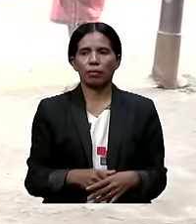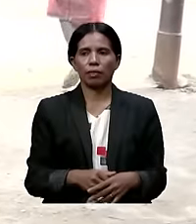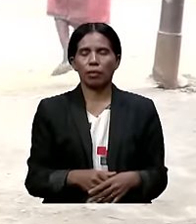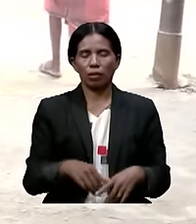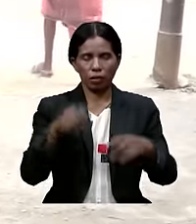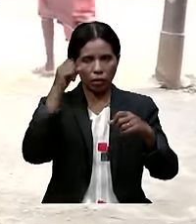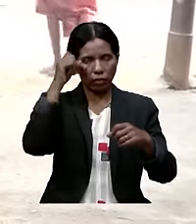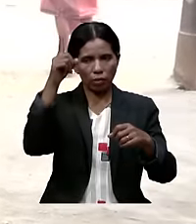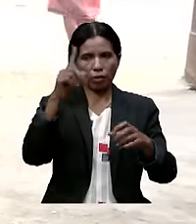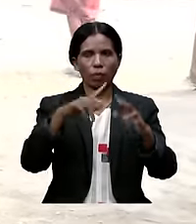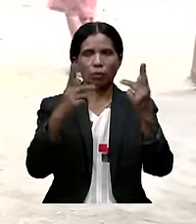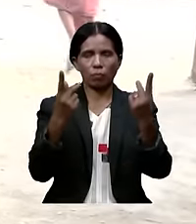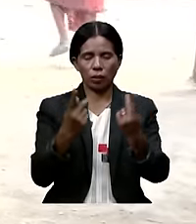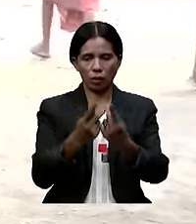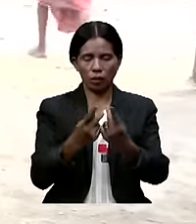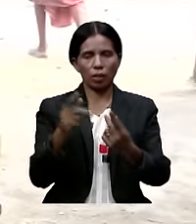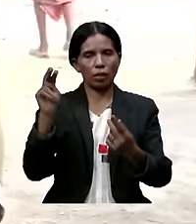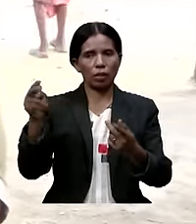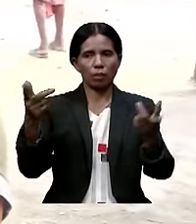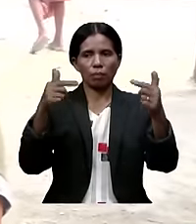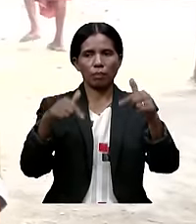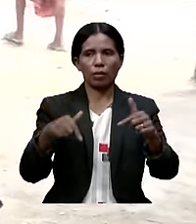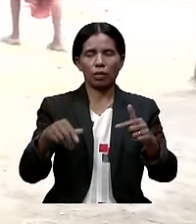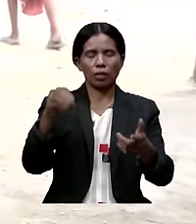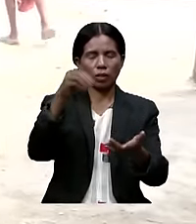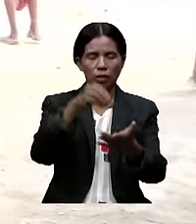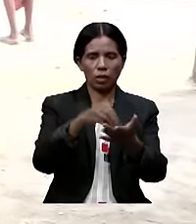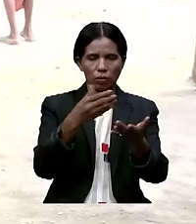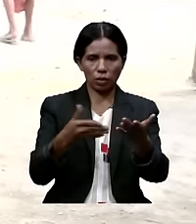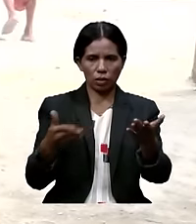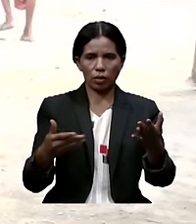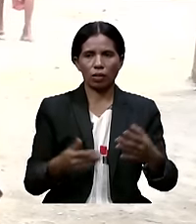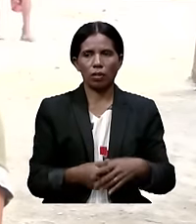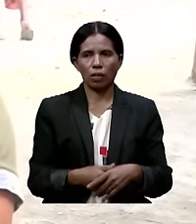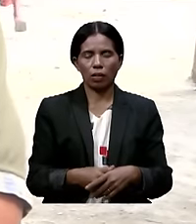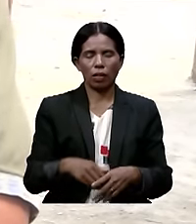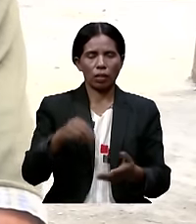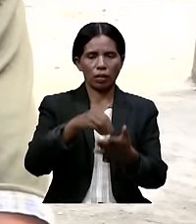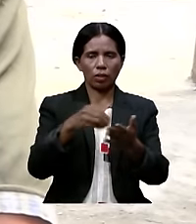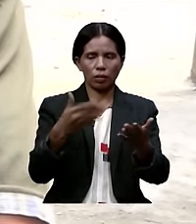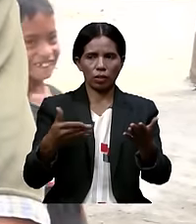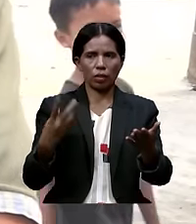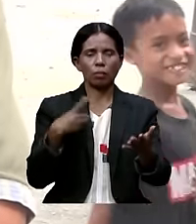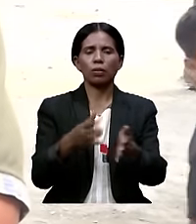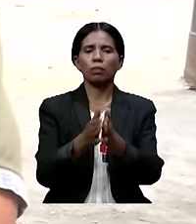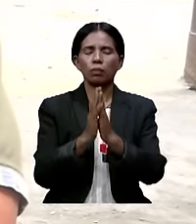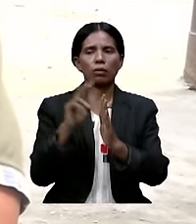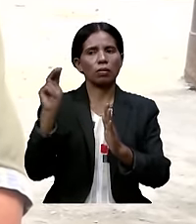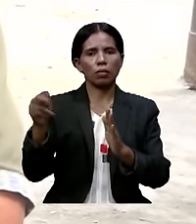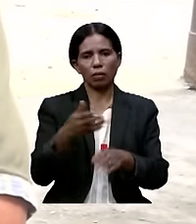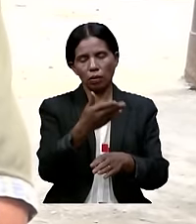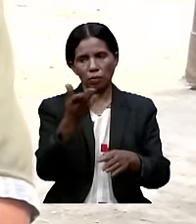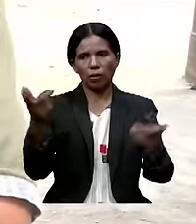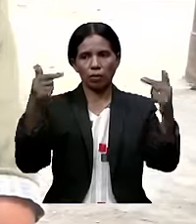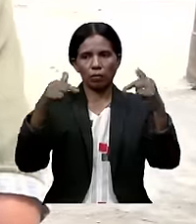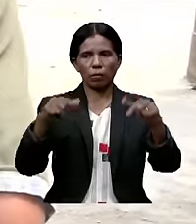derpenti deh, kompanya ne mai hatung material. Nya hatung material ihane, ami sih usunya, ita bot mai